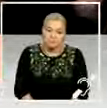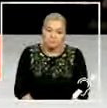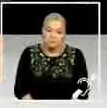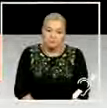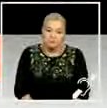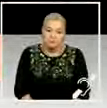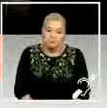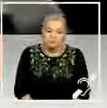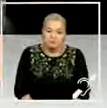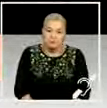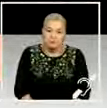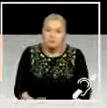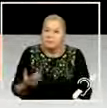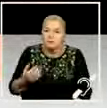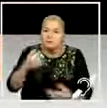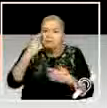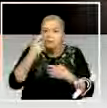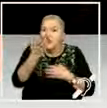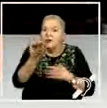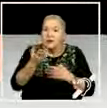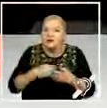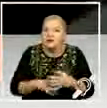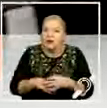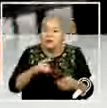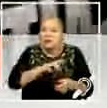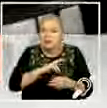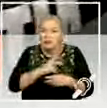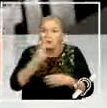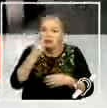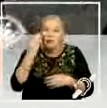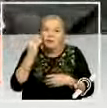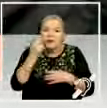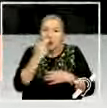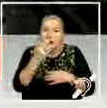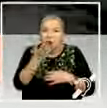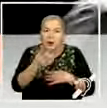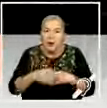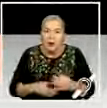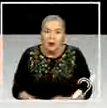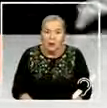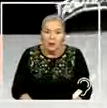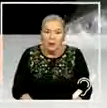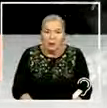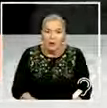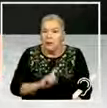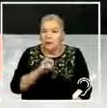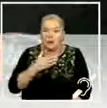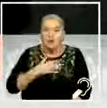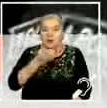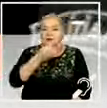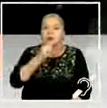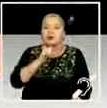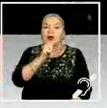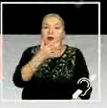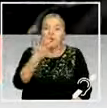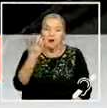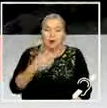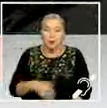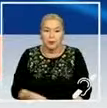Cum comentați suspiciunile, domnule Diaconescu? Ușor. Permiteți trecerea, vă rog. O parte.